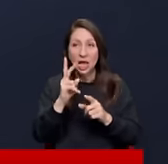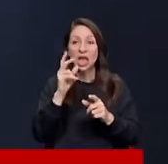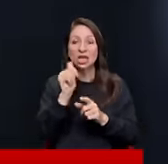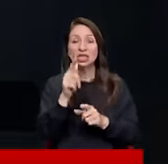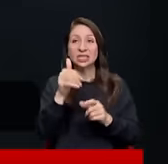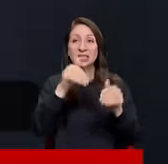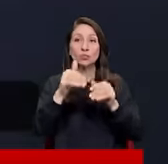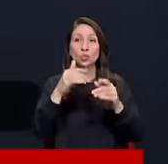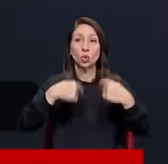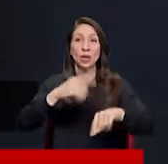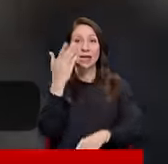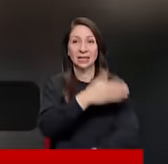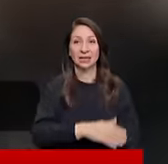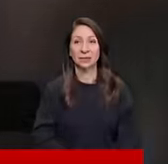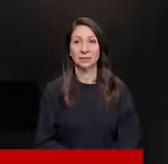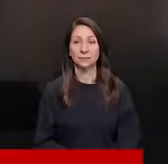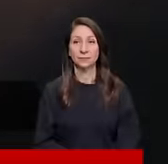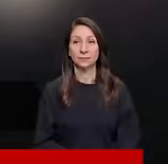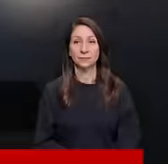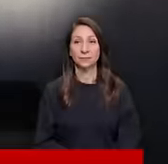kuruluna gitti.